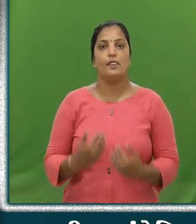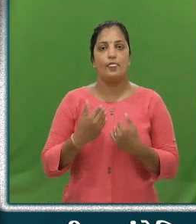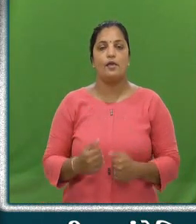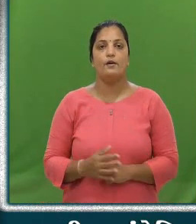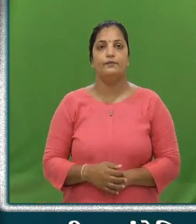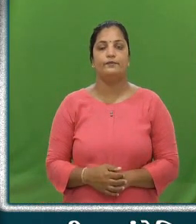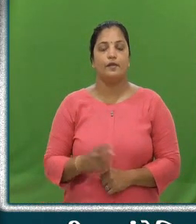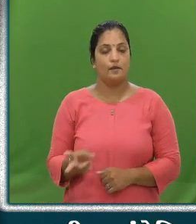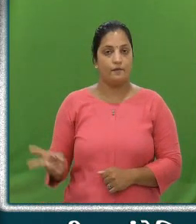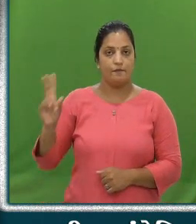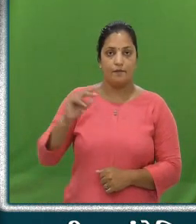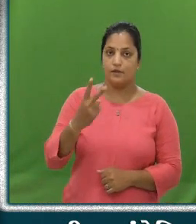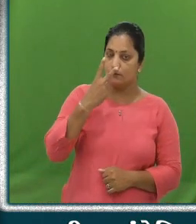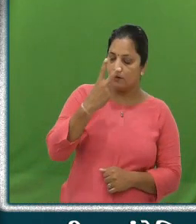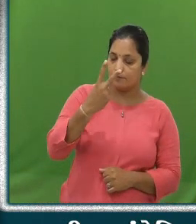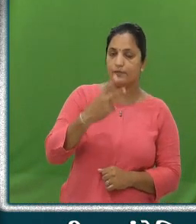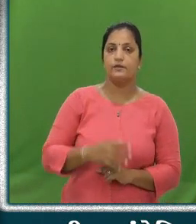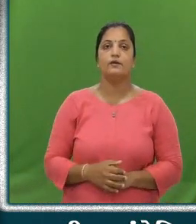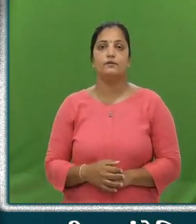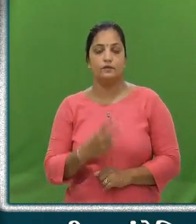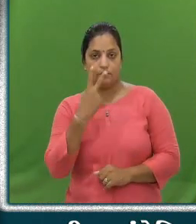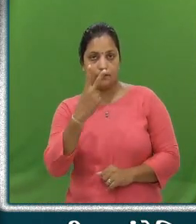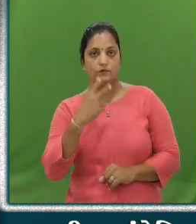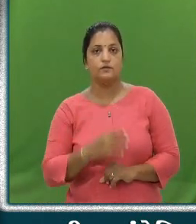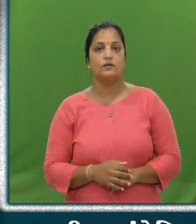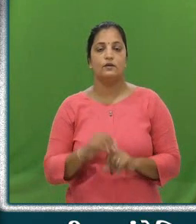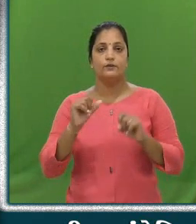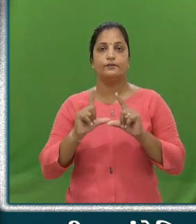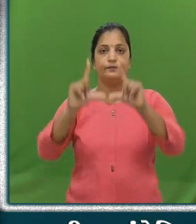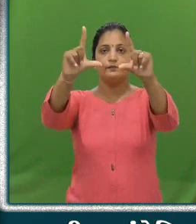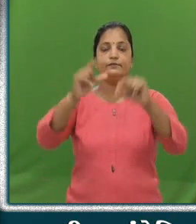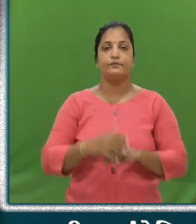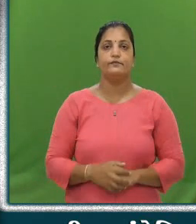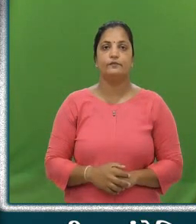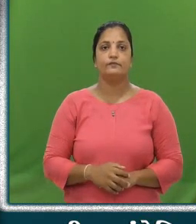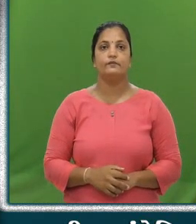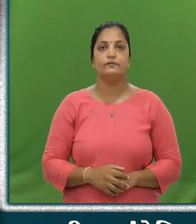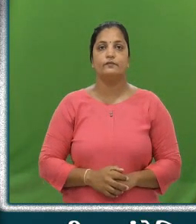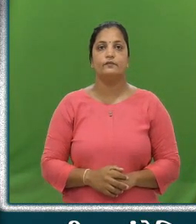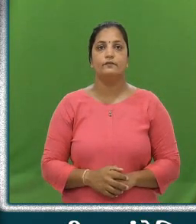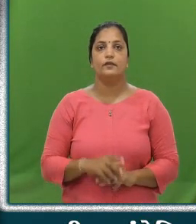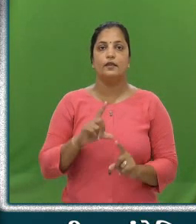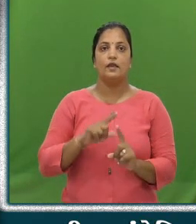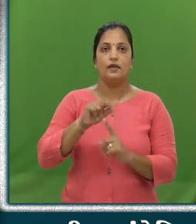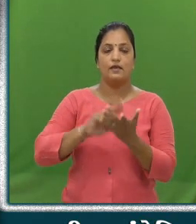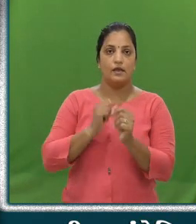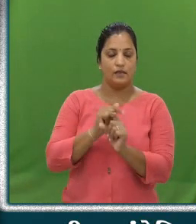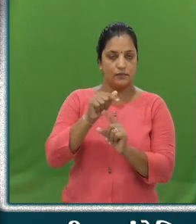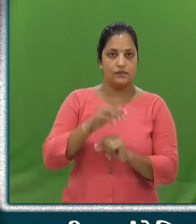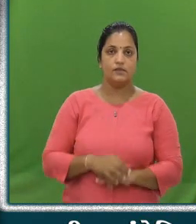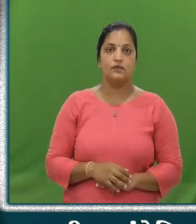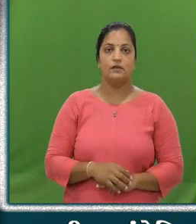અહીં ફરીથી તેની રજૂઆત દર્શાવેલી છે તમે જોઈ શકો છો કે આ રીતે શું છે કે જે લિંગી રંગસૂત્ર જે